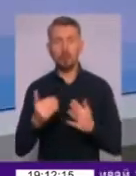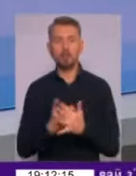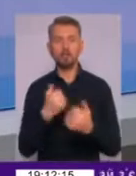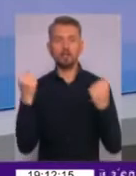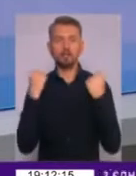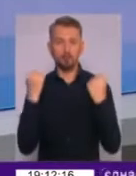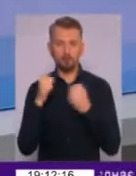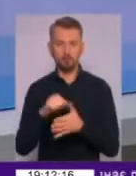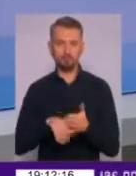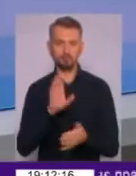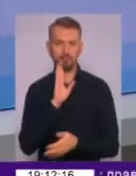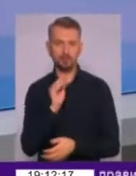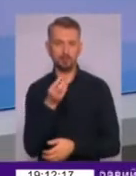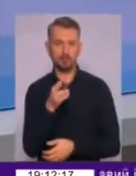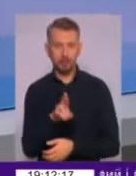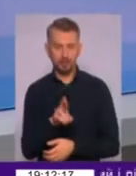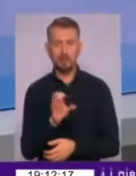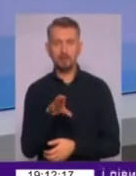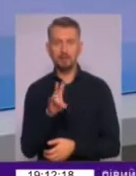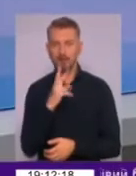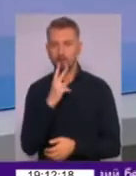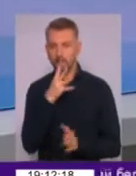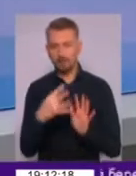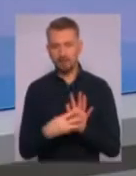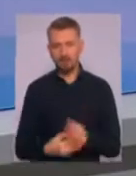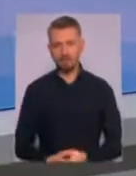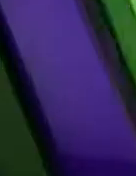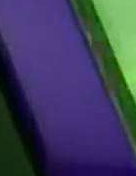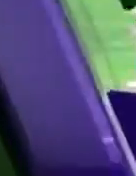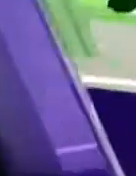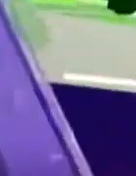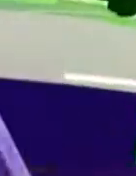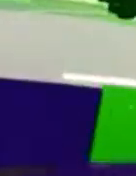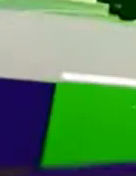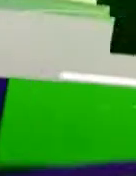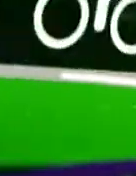від Євгенії Золотоверхої. СТН в ефірі, дивіться о 21-й.